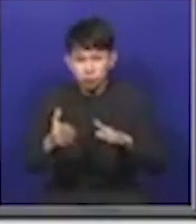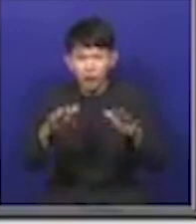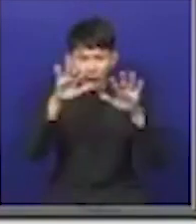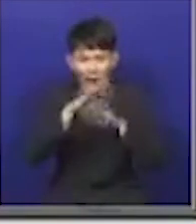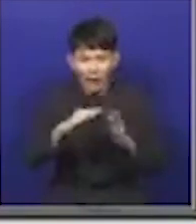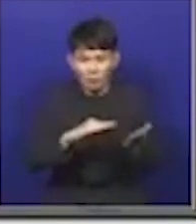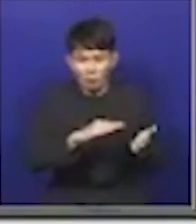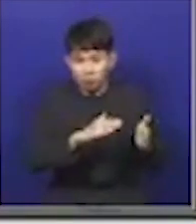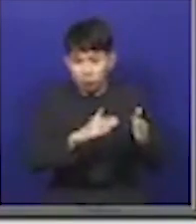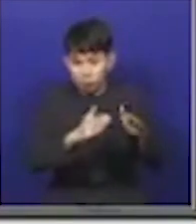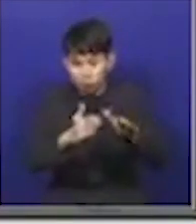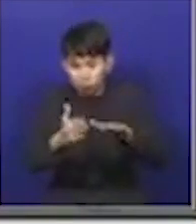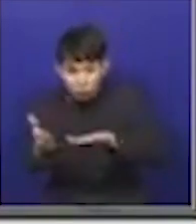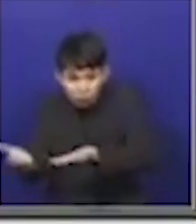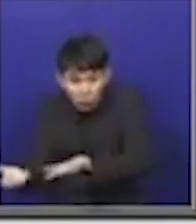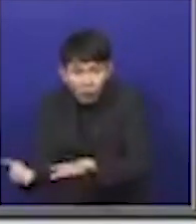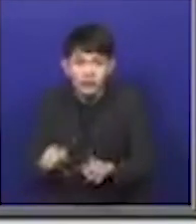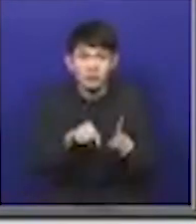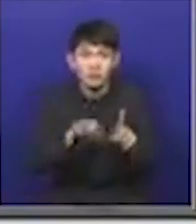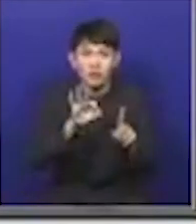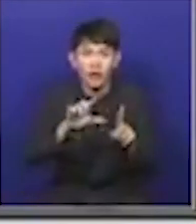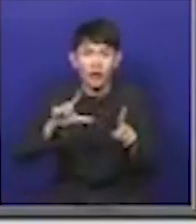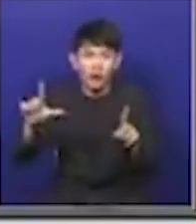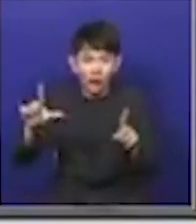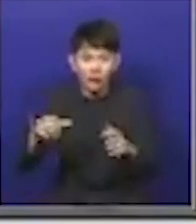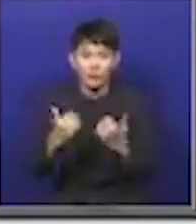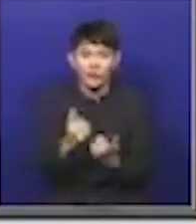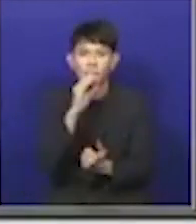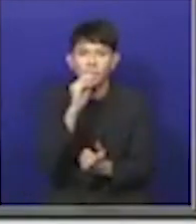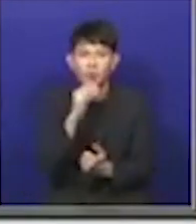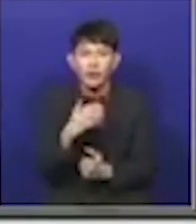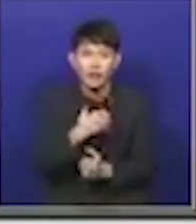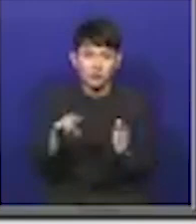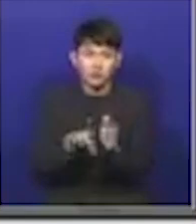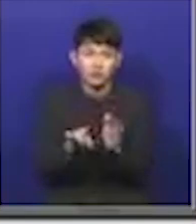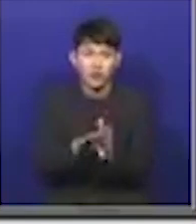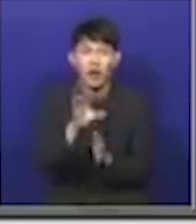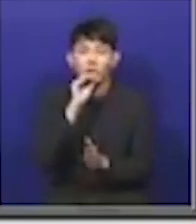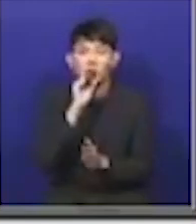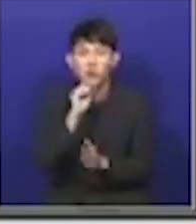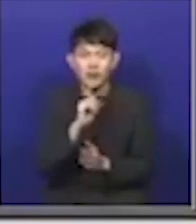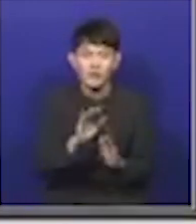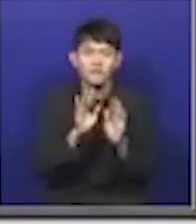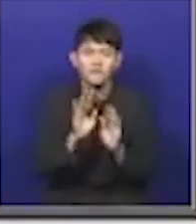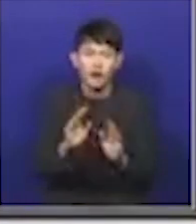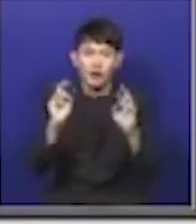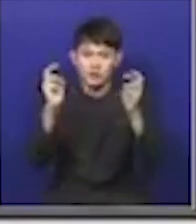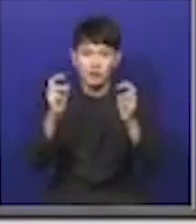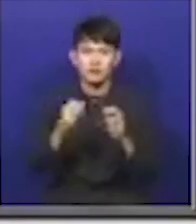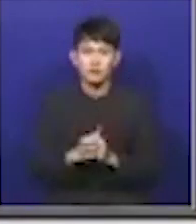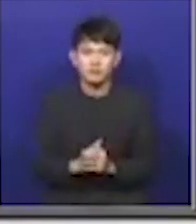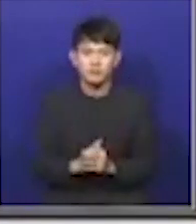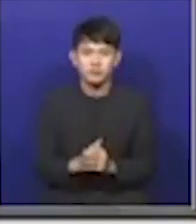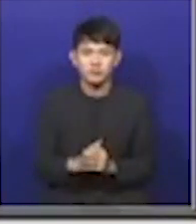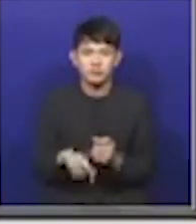ทั่ง 1.9 ล้านล้านต้องมาพูดวันนี้ผมอยากปิดท้ายด้วยการฝากบางเรื่องนะฮะหนึ่ง